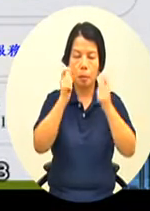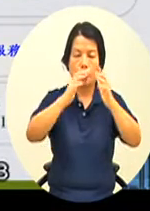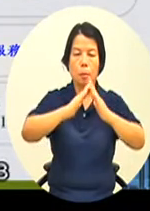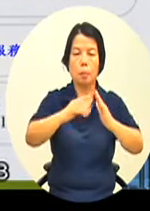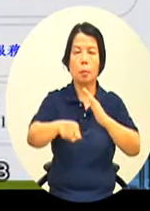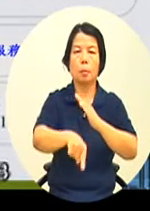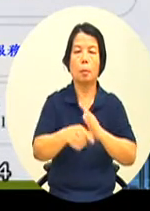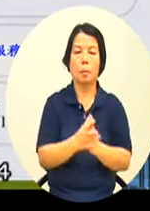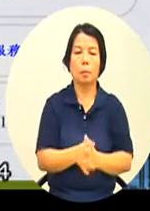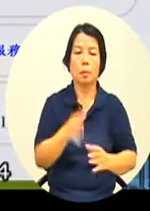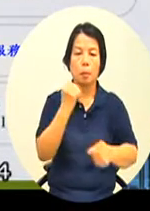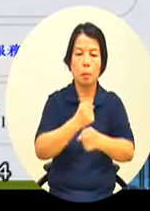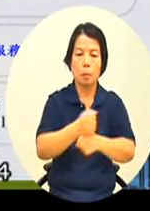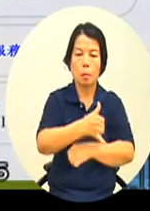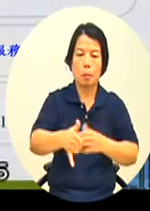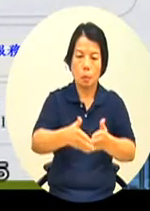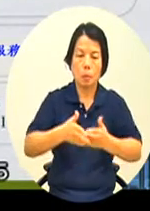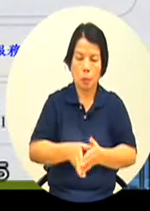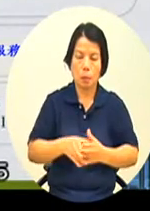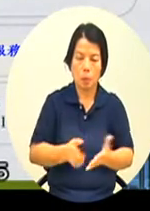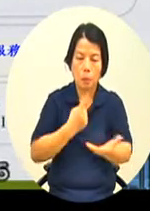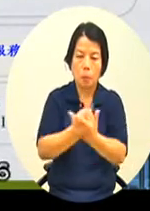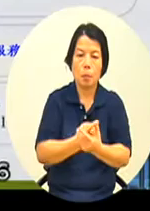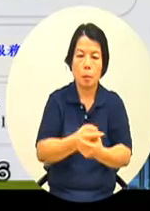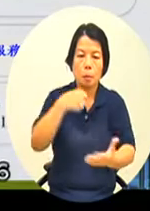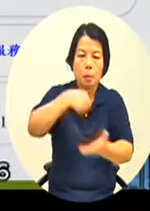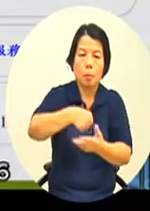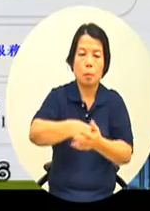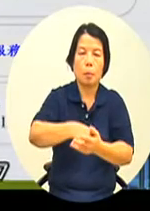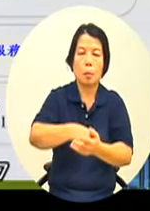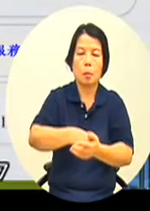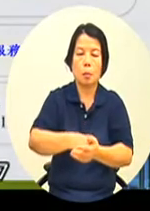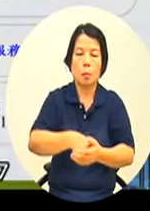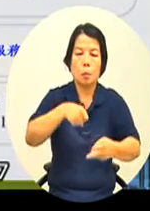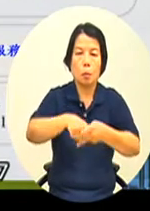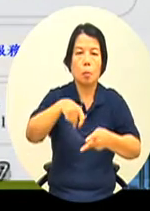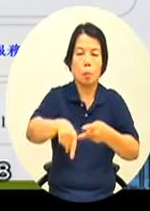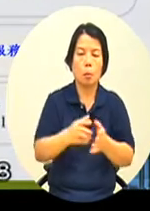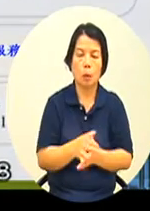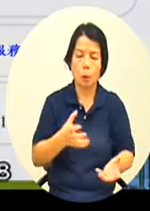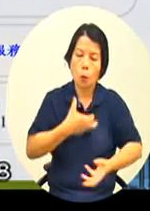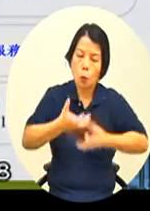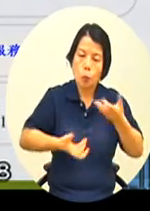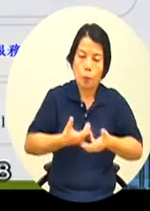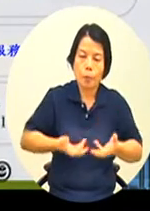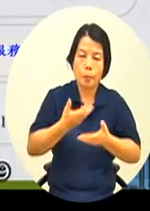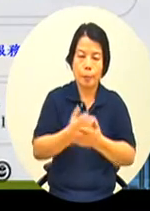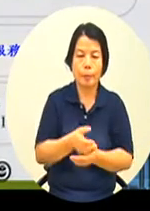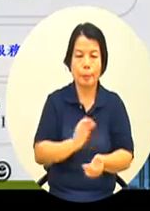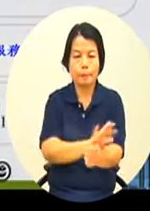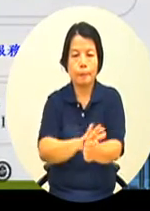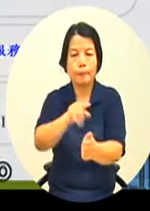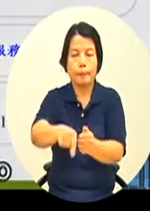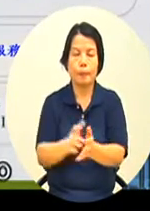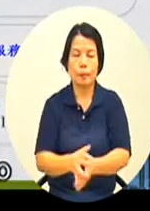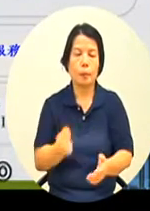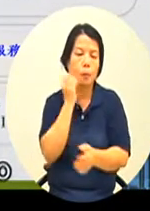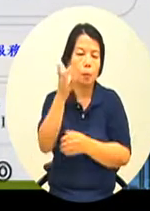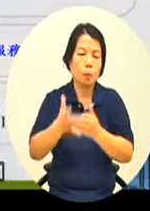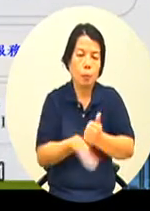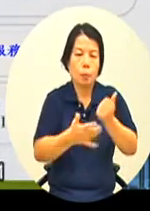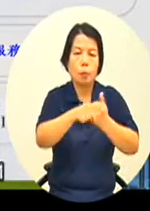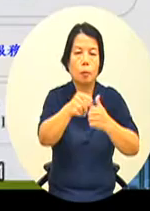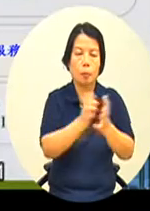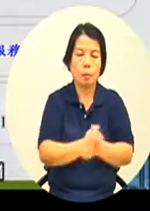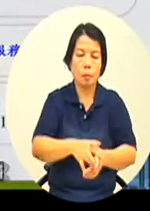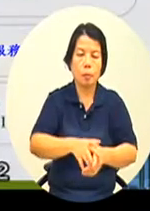公教员工参与志愿服务标杆案例，去服务乐生活部分，我们荣获行政院人事总处评选的